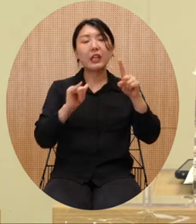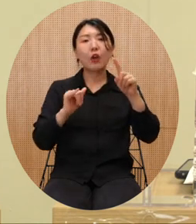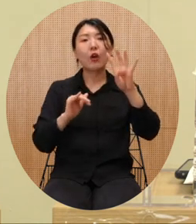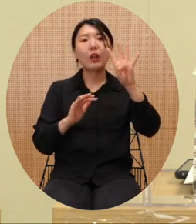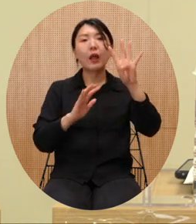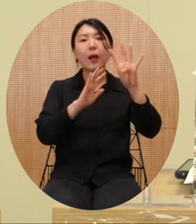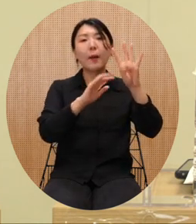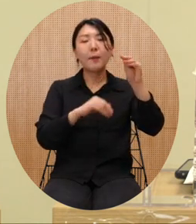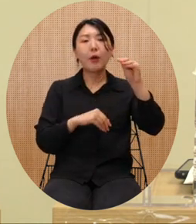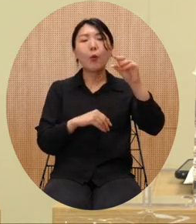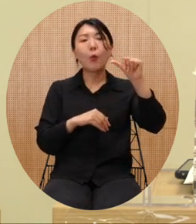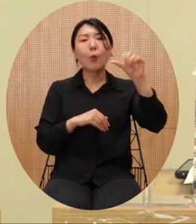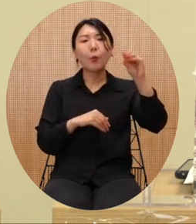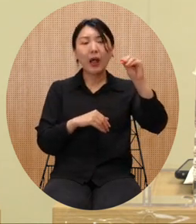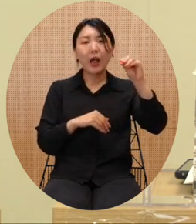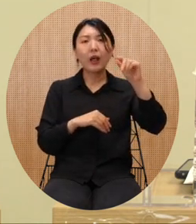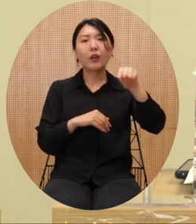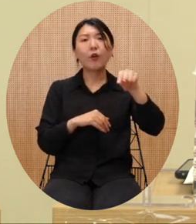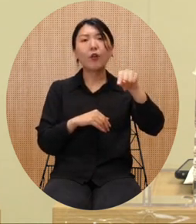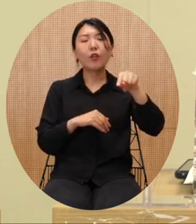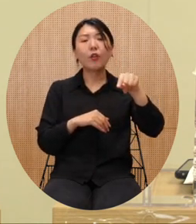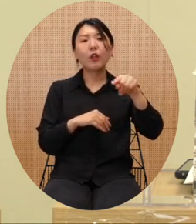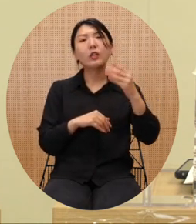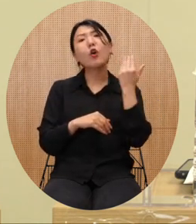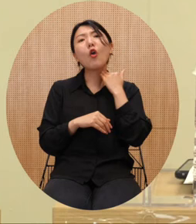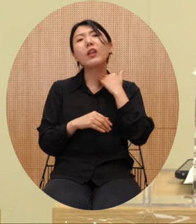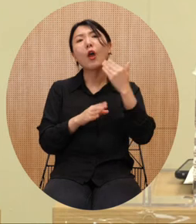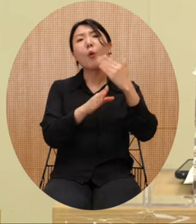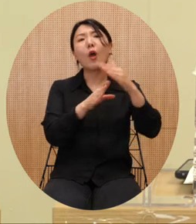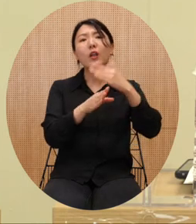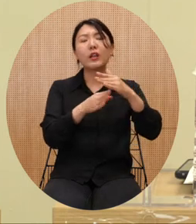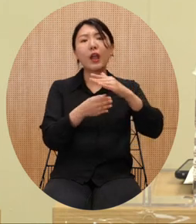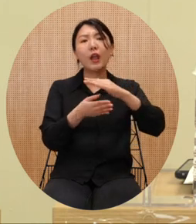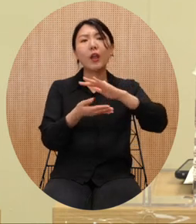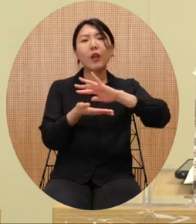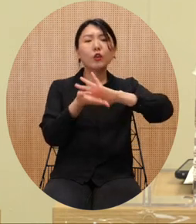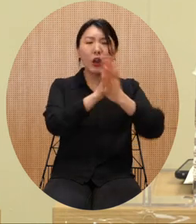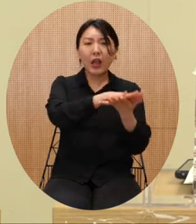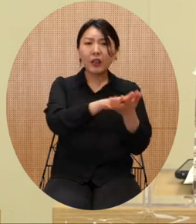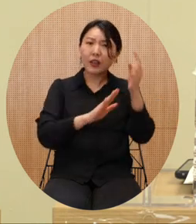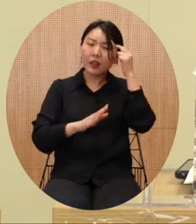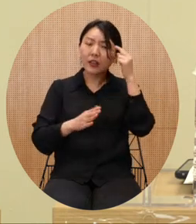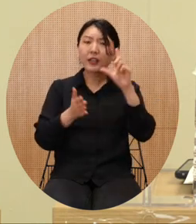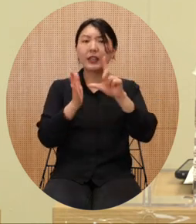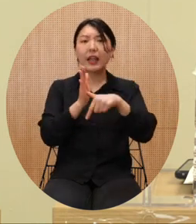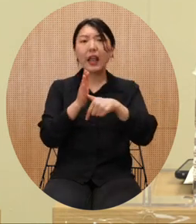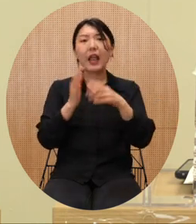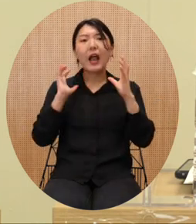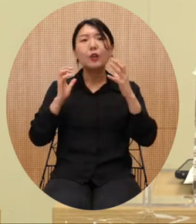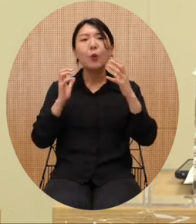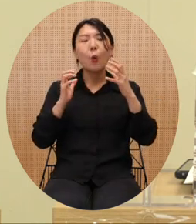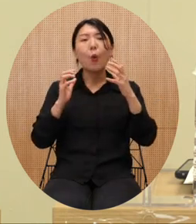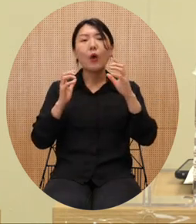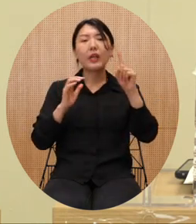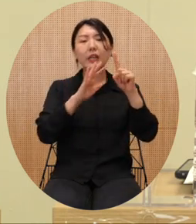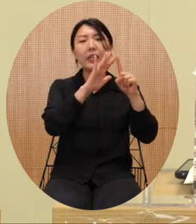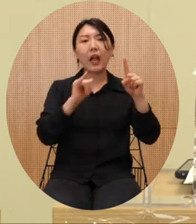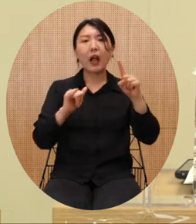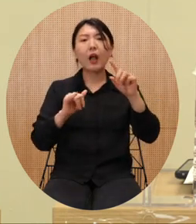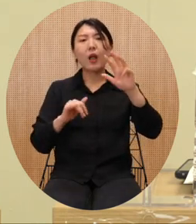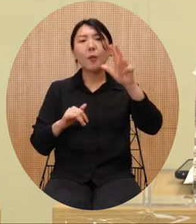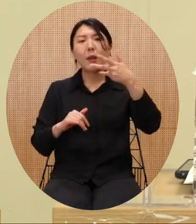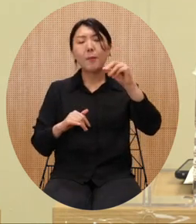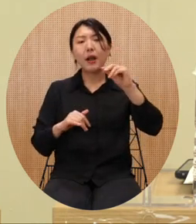4만 원에서 5만 원이라는 것은요. 전세와 월세의 전환율을 생각하면은 약 아동 1인당 800만